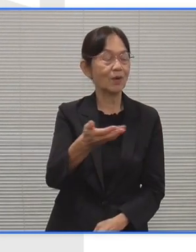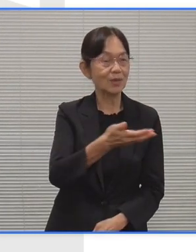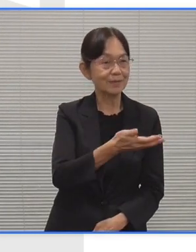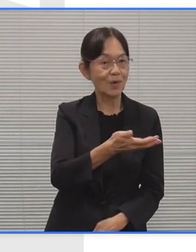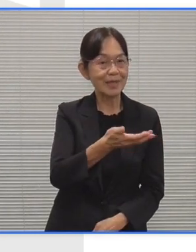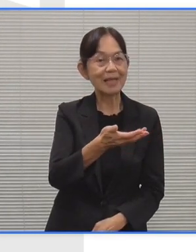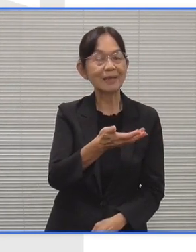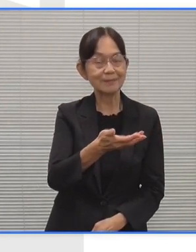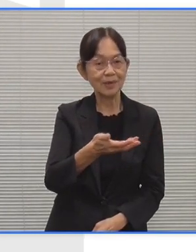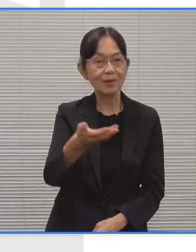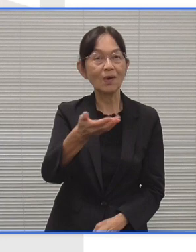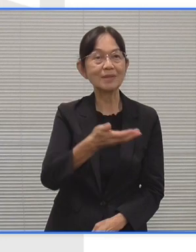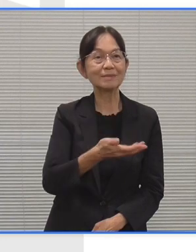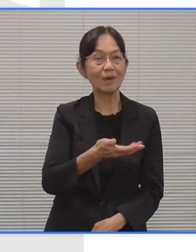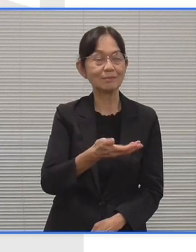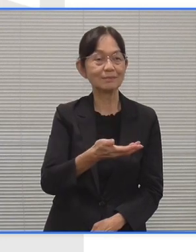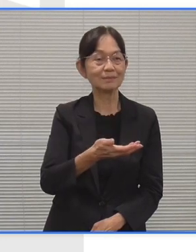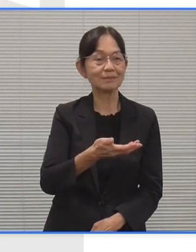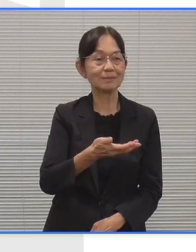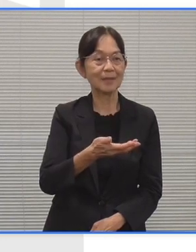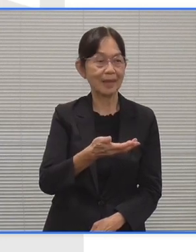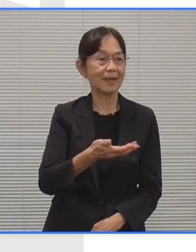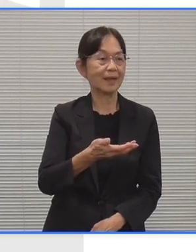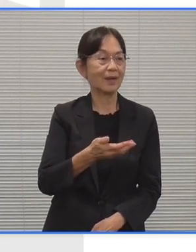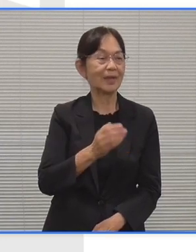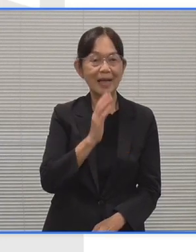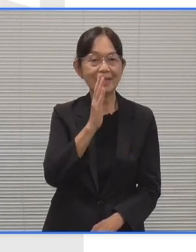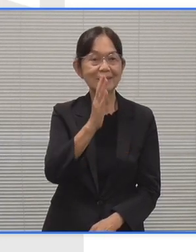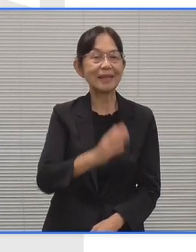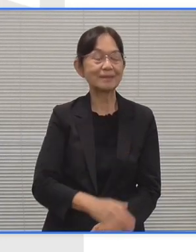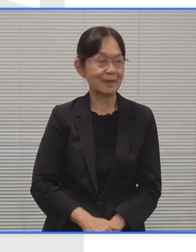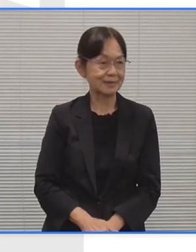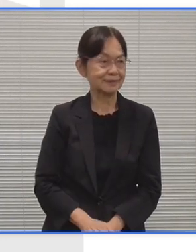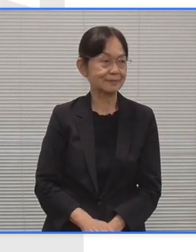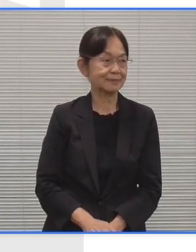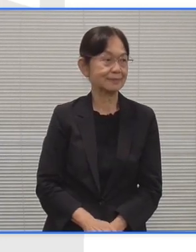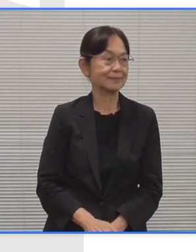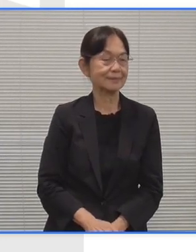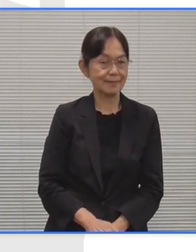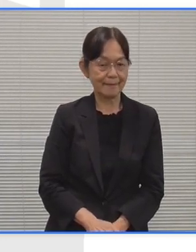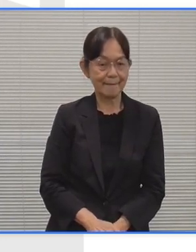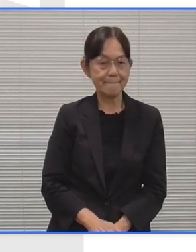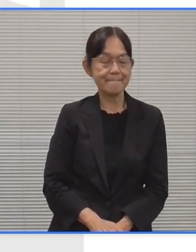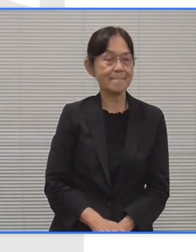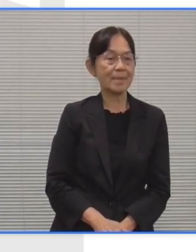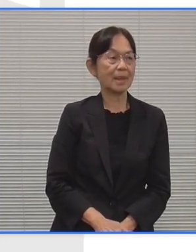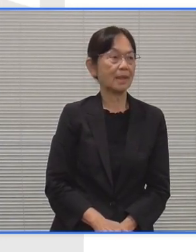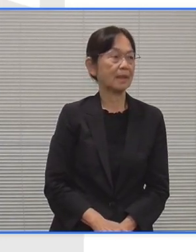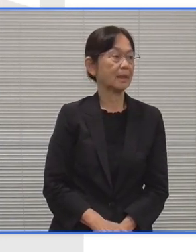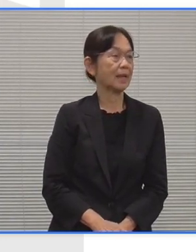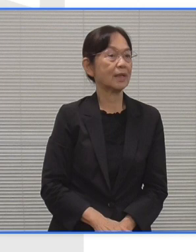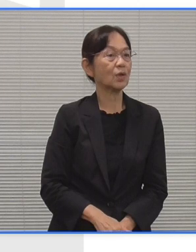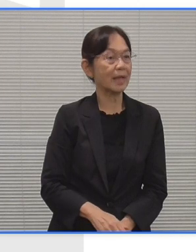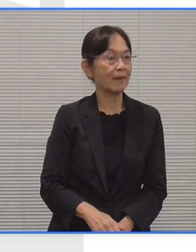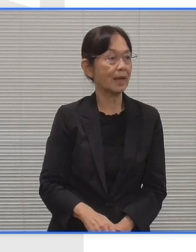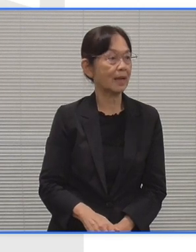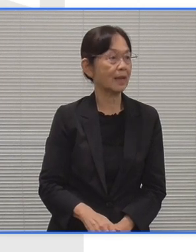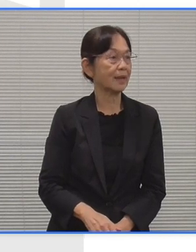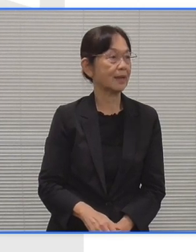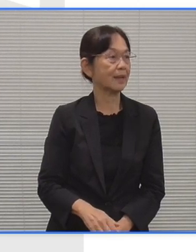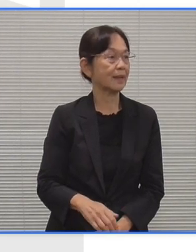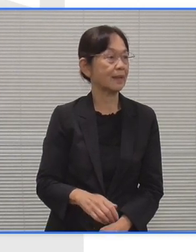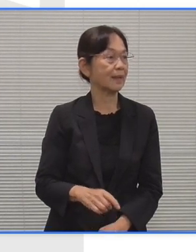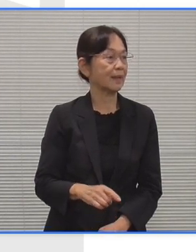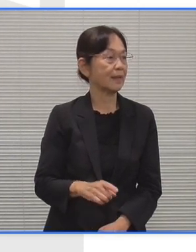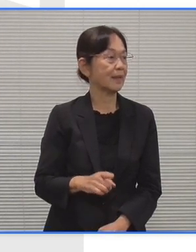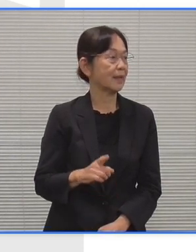ますよう、ご質問お一人につき1問ということで、ご協力のほどよろしくお願いいたします。それでは挙手の上、ご